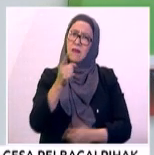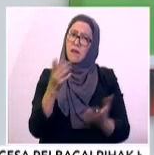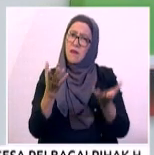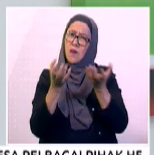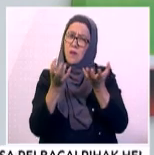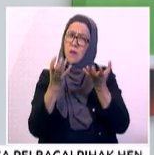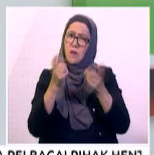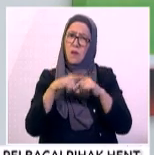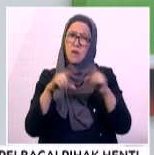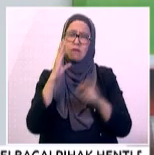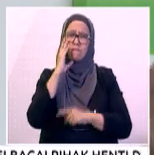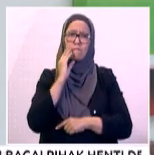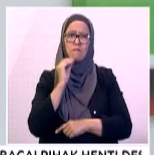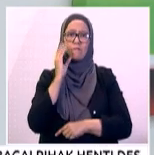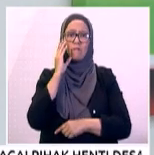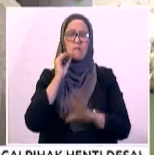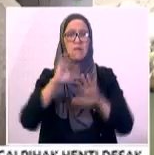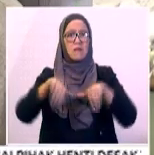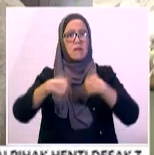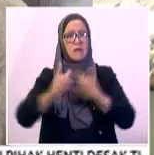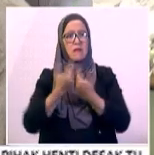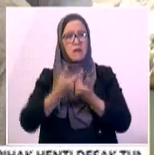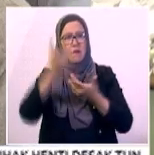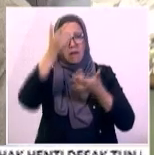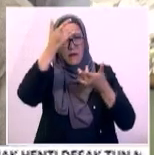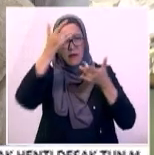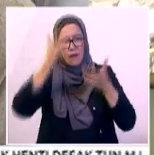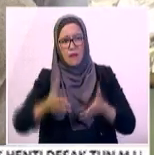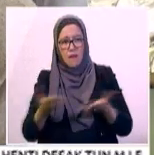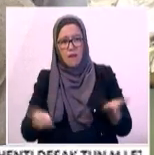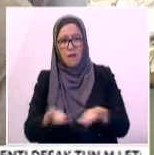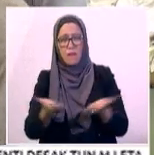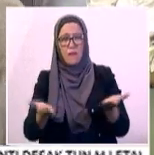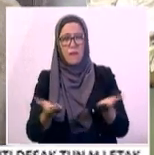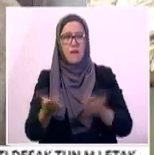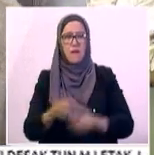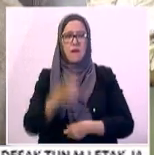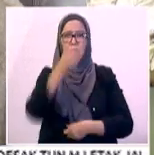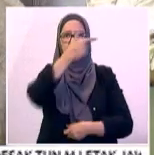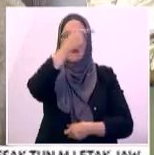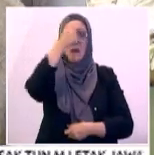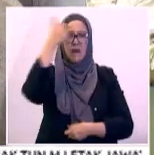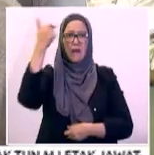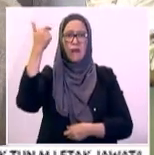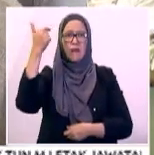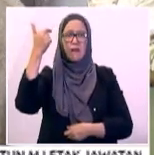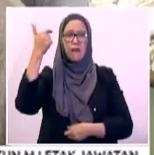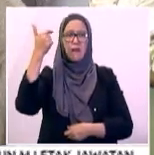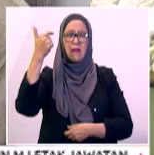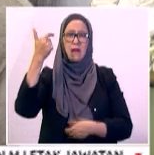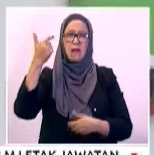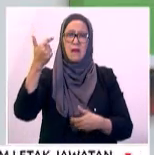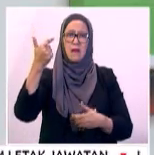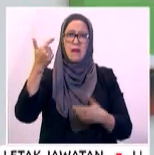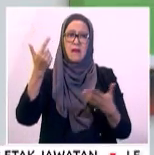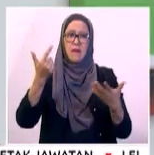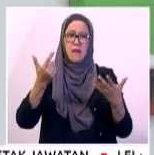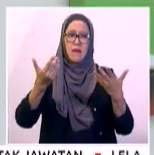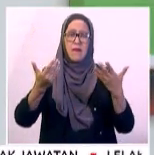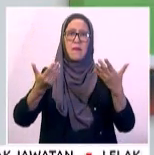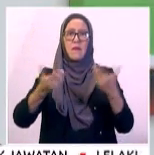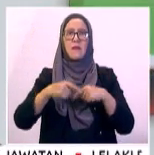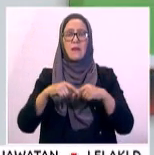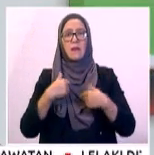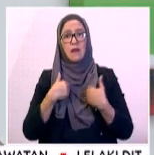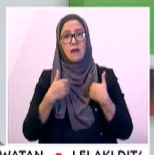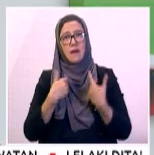bagaimana mereka-mereka yang berada di sini, sebab ada, macam nak cakap, saya nak belajar satu yang baru. Dan